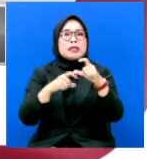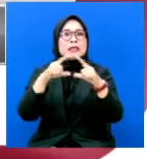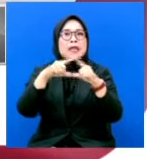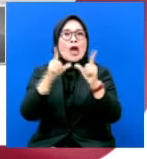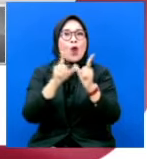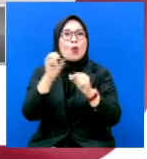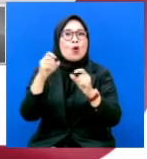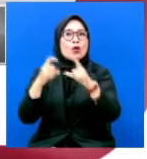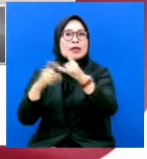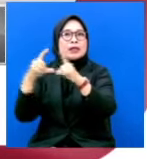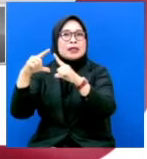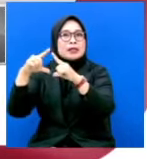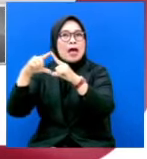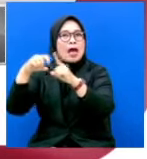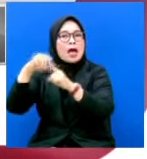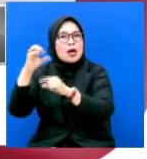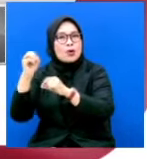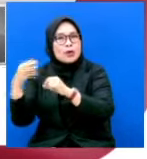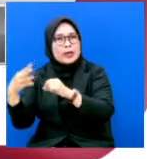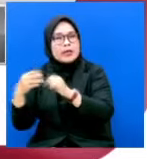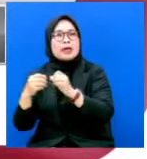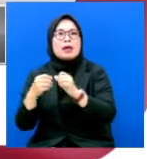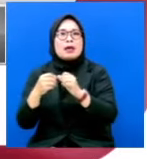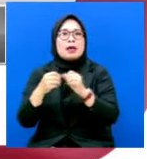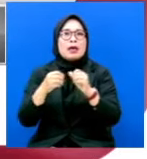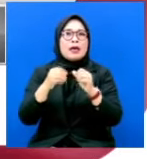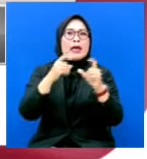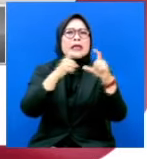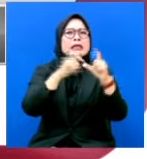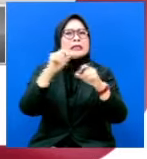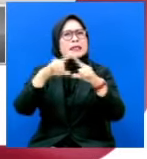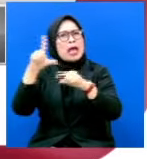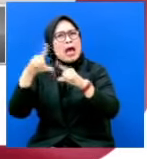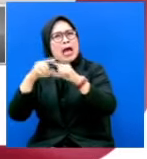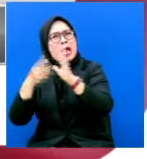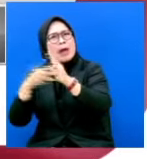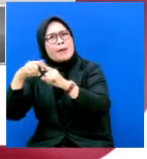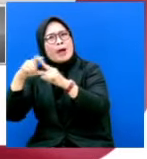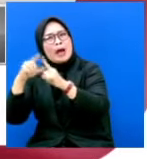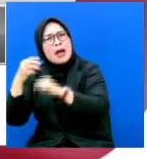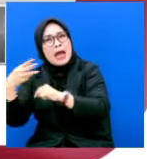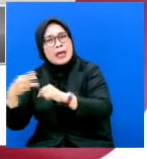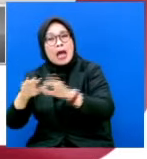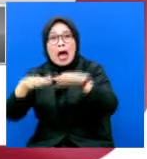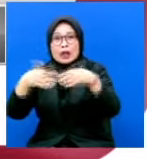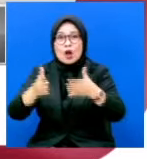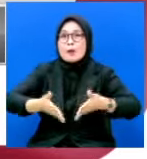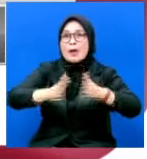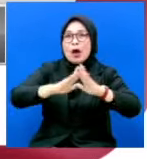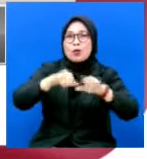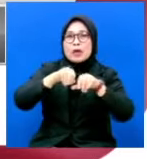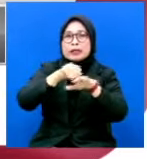ke morit dan kemudian ke selemkai begitu juga pembangunan jaringan